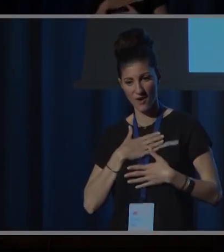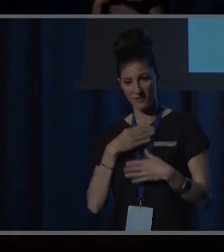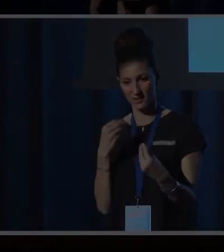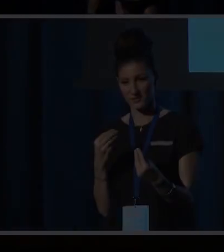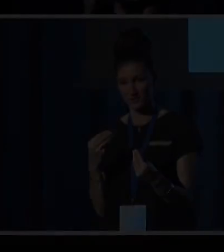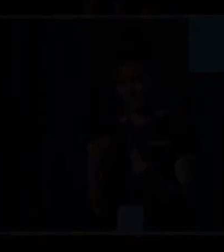πολύ